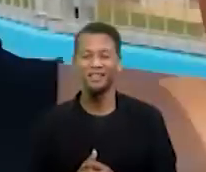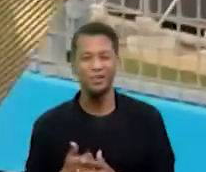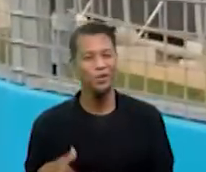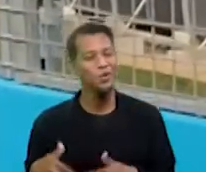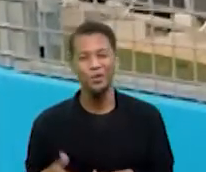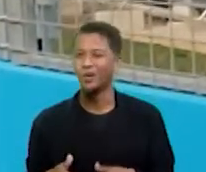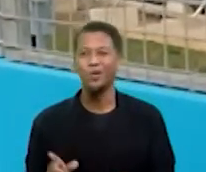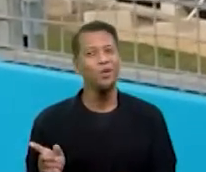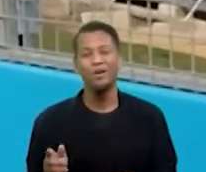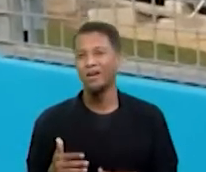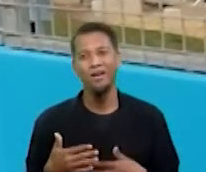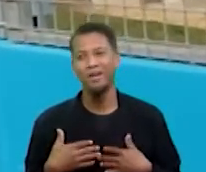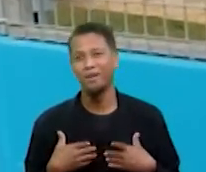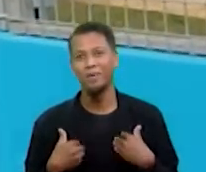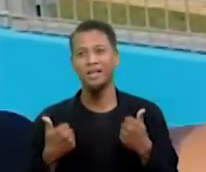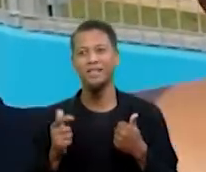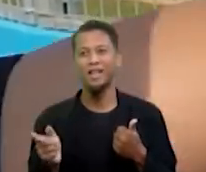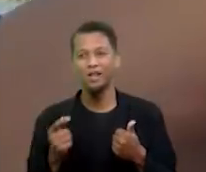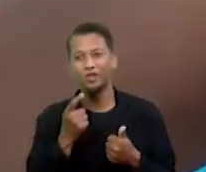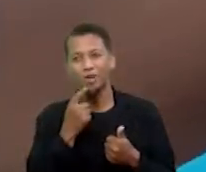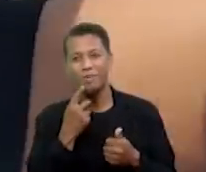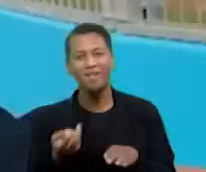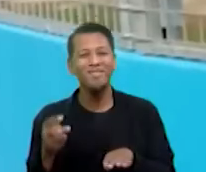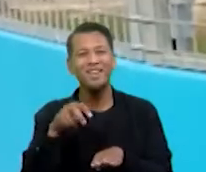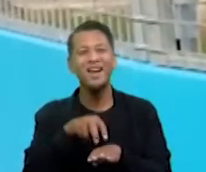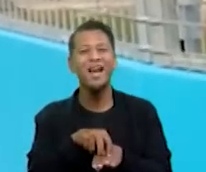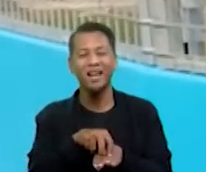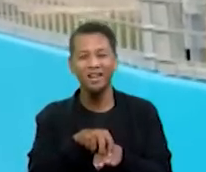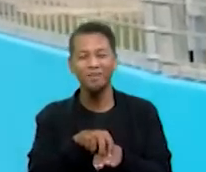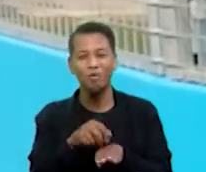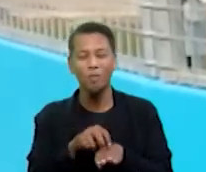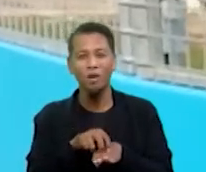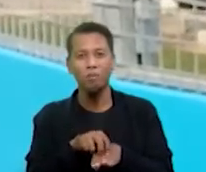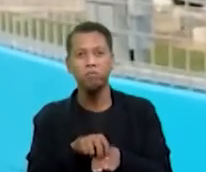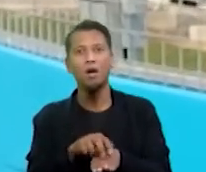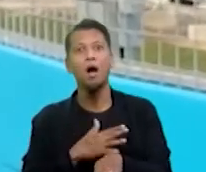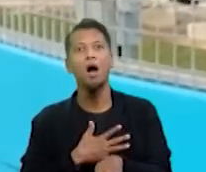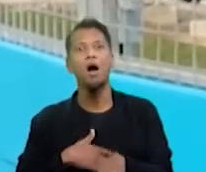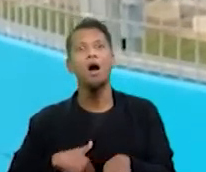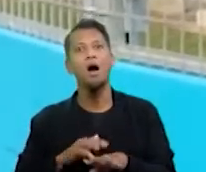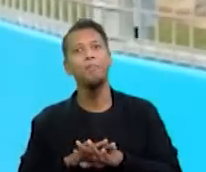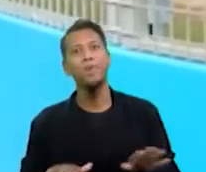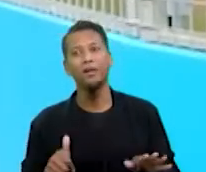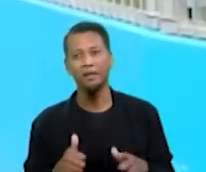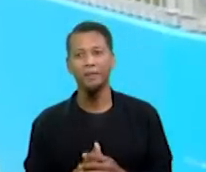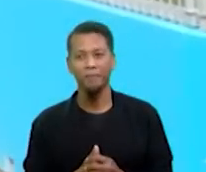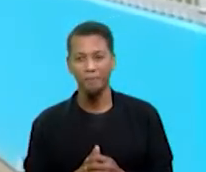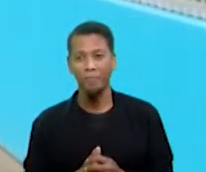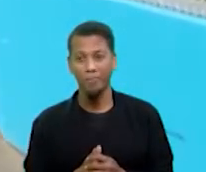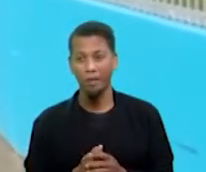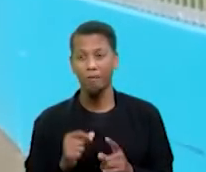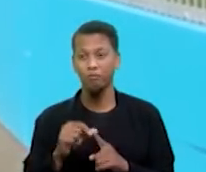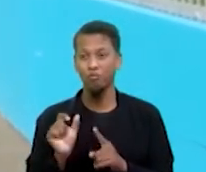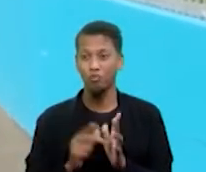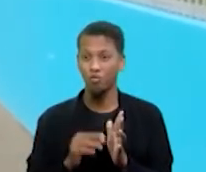akhirnya berhasil mengikuti dari safety car. Wow, Bruno Korea selaku pembalapnya